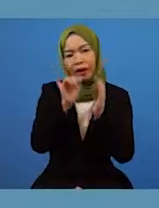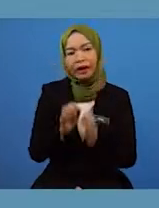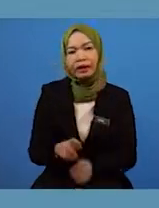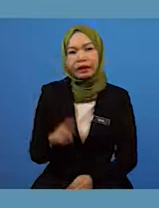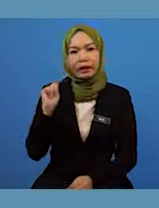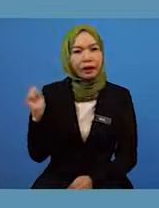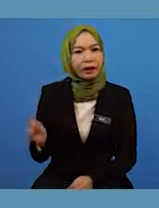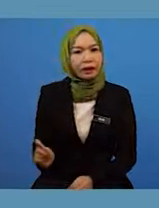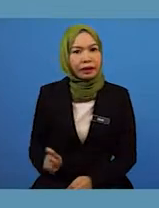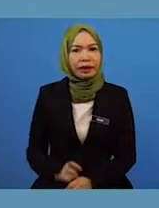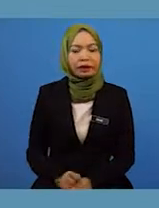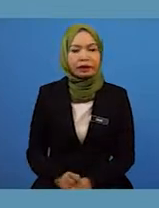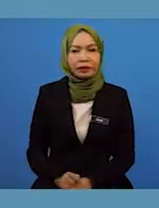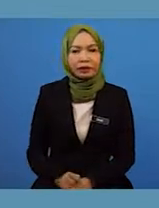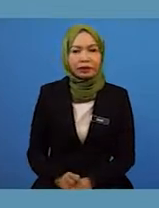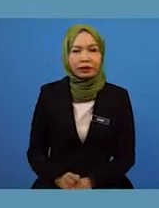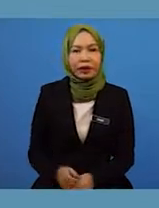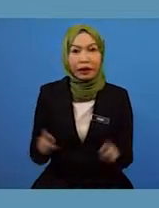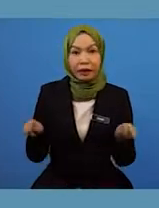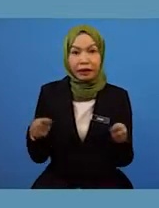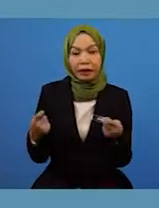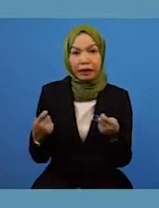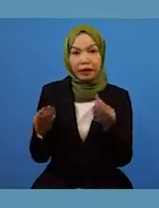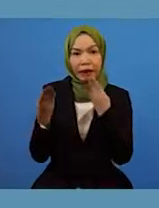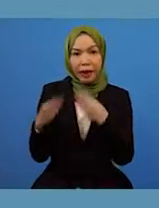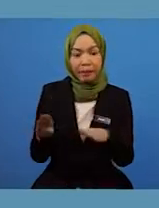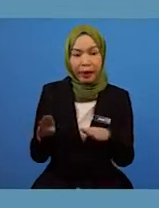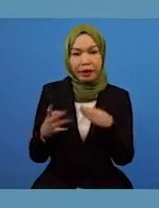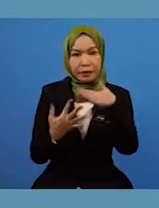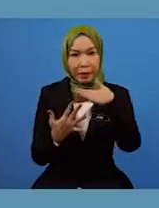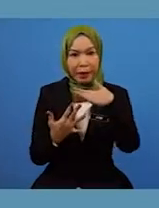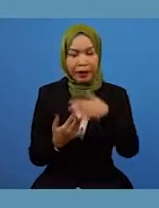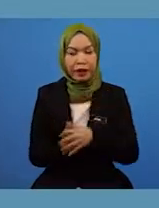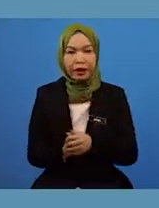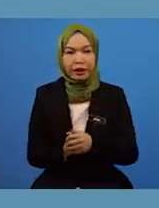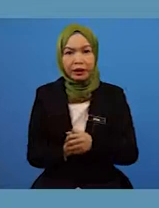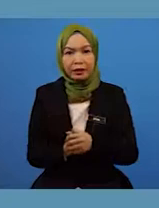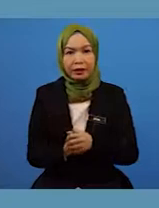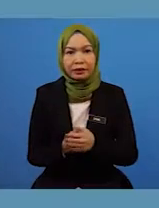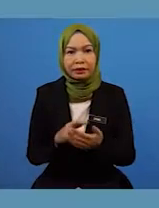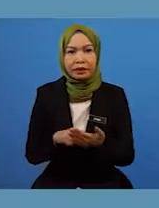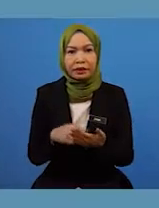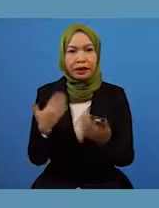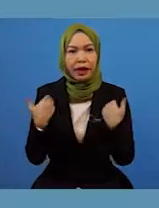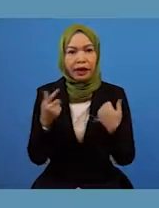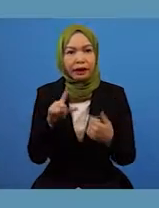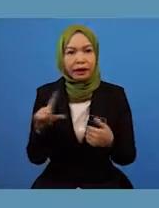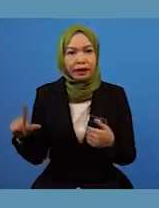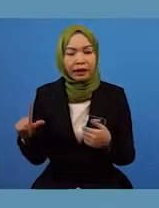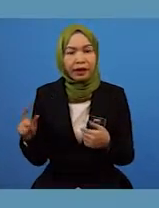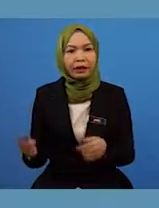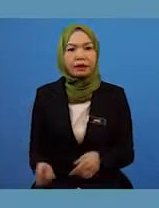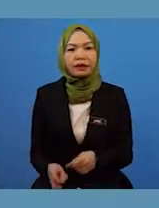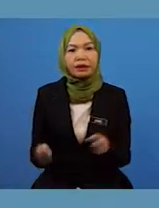dalam tindak balas pembakaran, maka ini adalah tindak balas